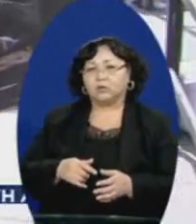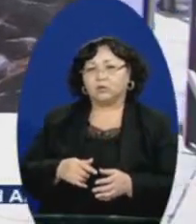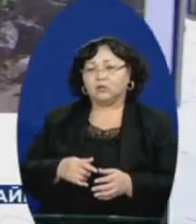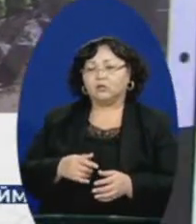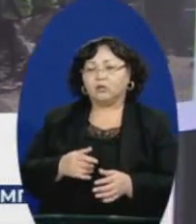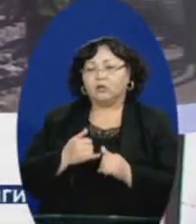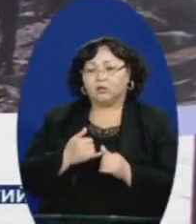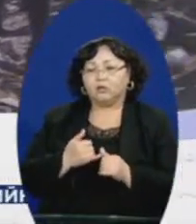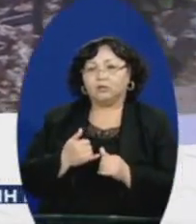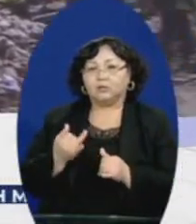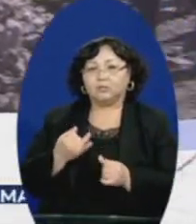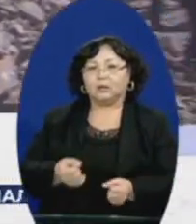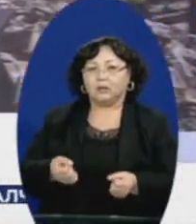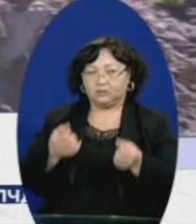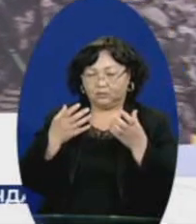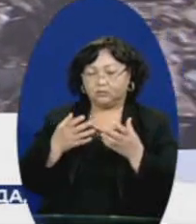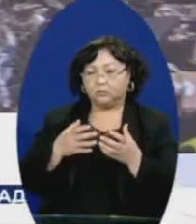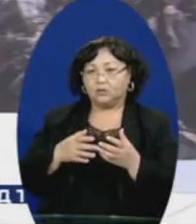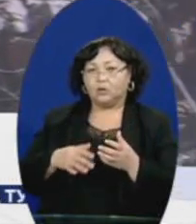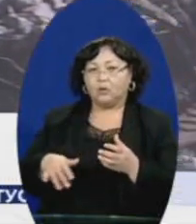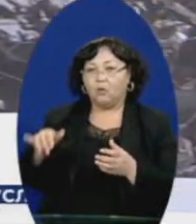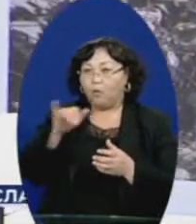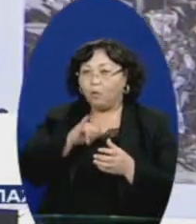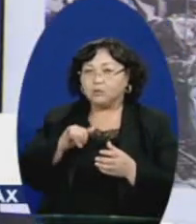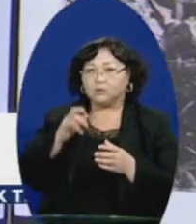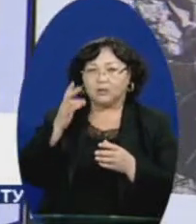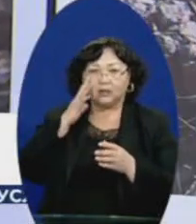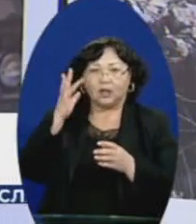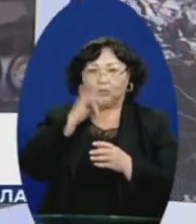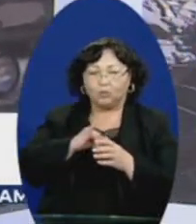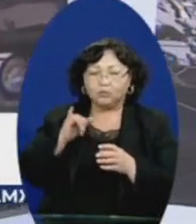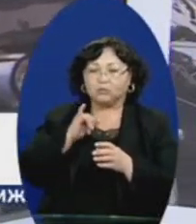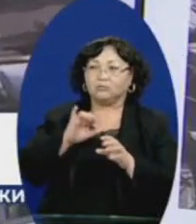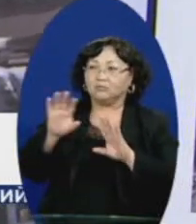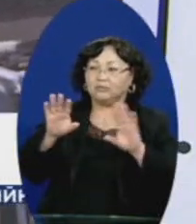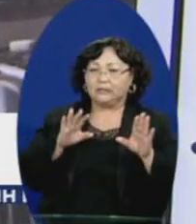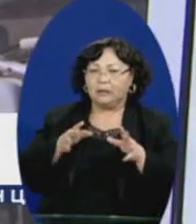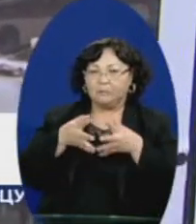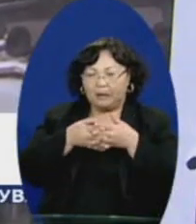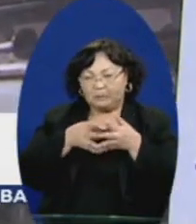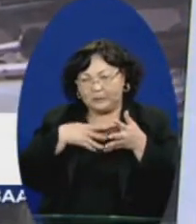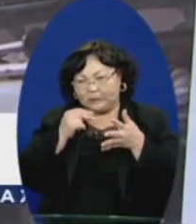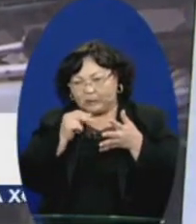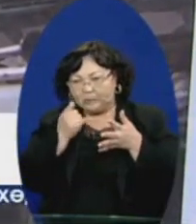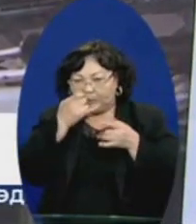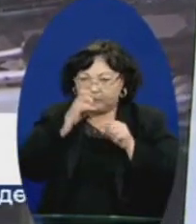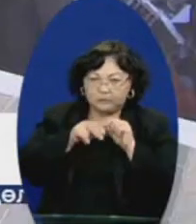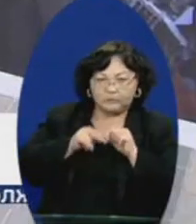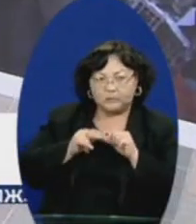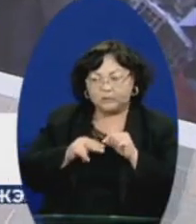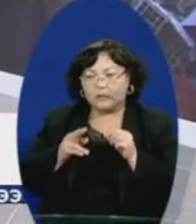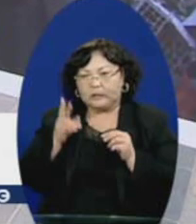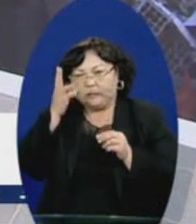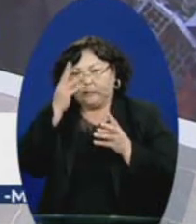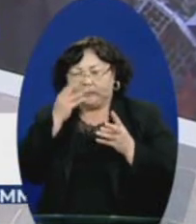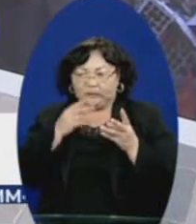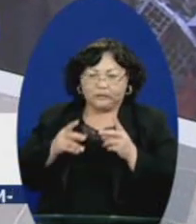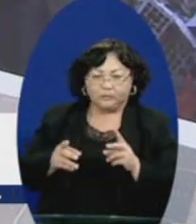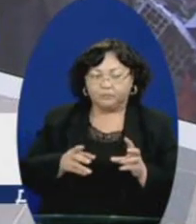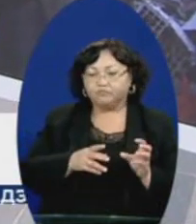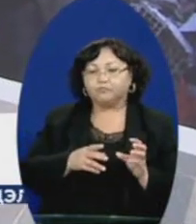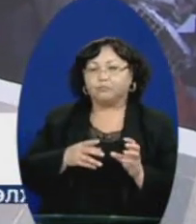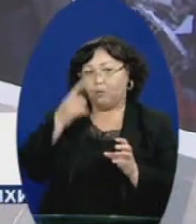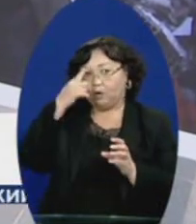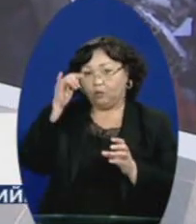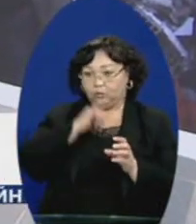газар хөдлөлтийн дараа улс орнууд барилгын чанар аюулгүй байдлын асуудлыг ноцтой хөндөж эхэлсэн. Харин манай улсын тухайд нийт хүн амын талаас илүү хувийн